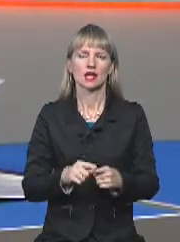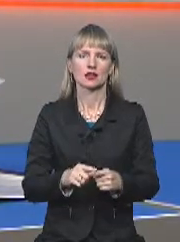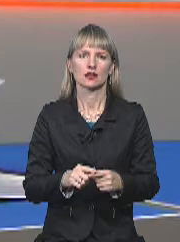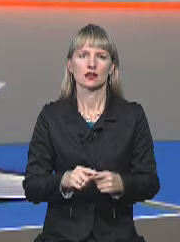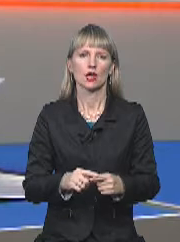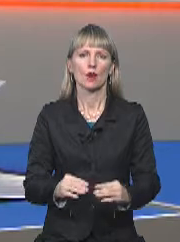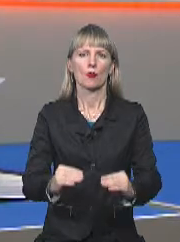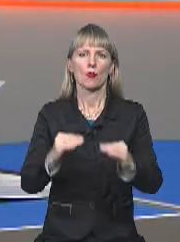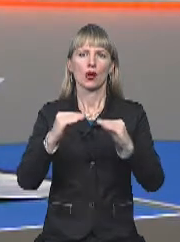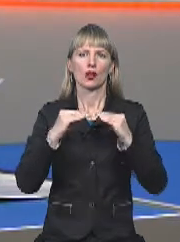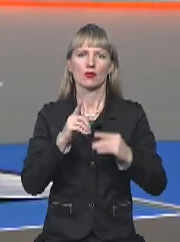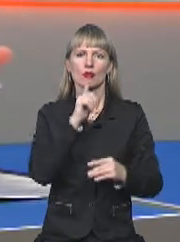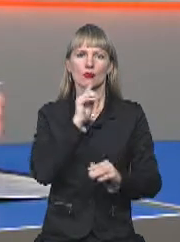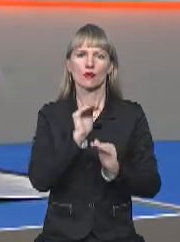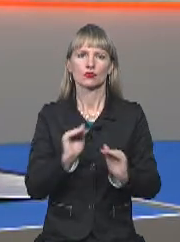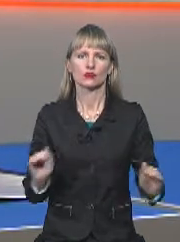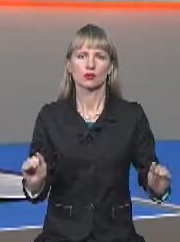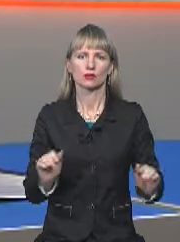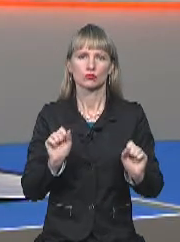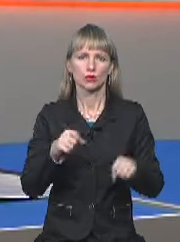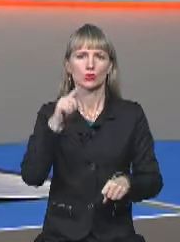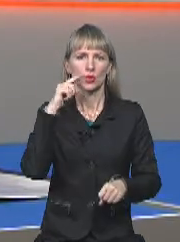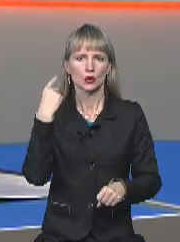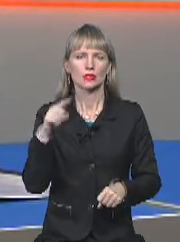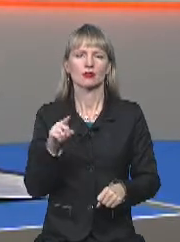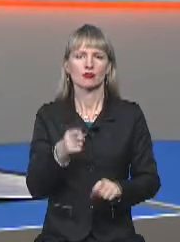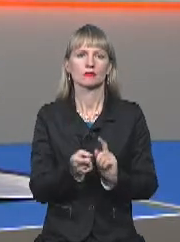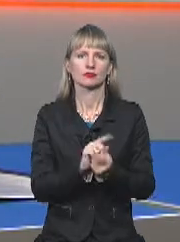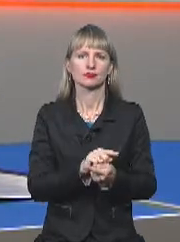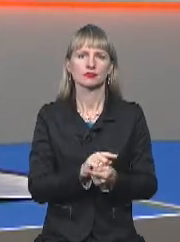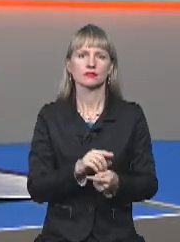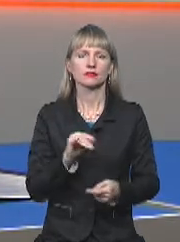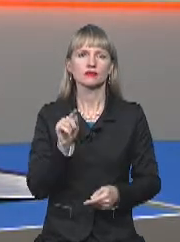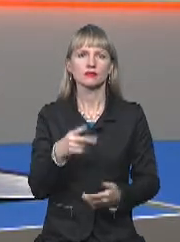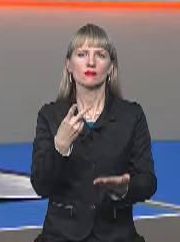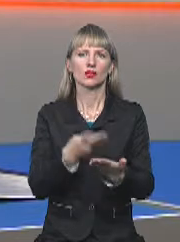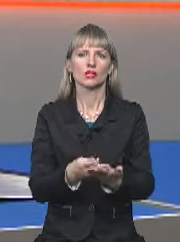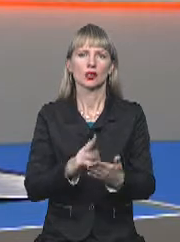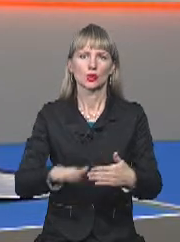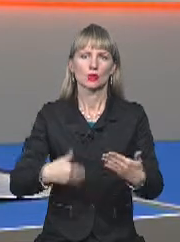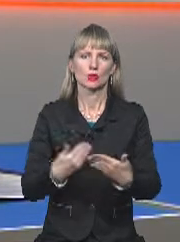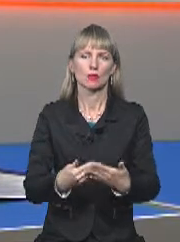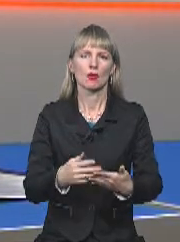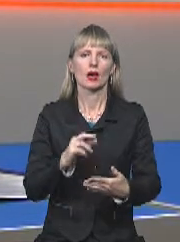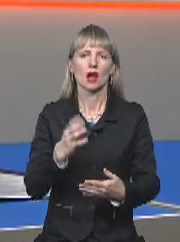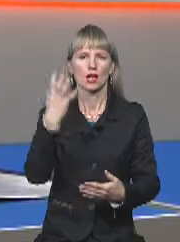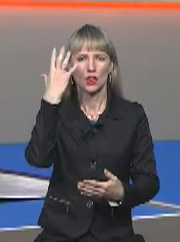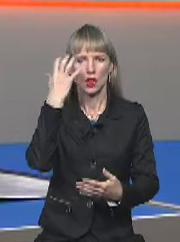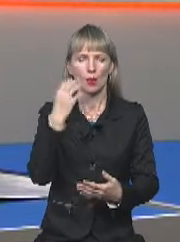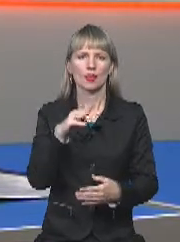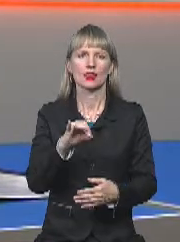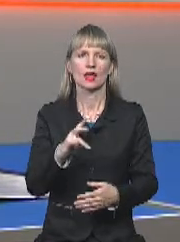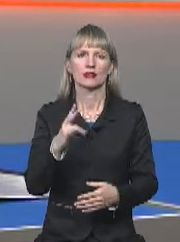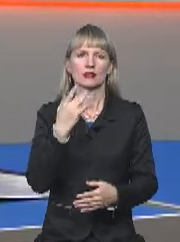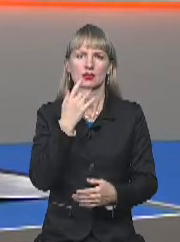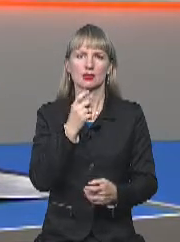цього покривало мовчання, лягло на Україну. Російською мовою, як написано. Да. И оно лежит до сих пор как темная тень над нацией. Вот это.